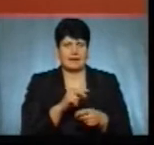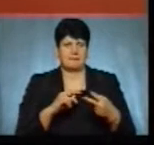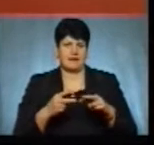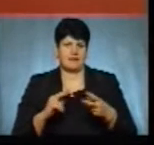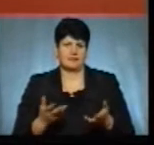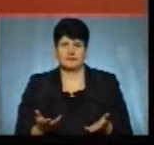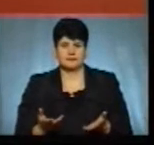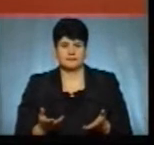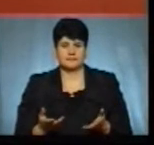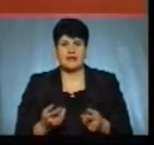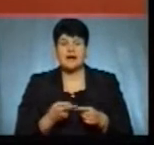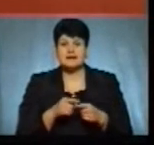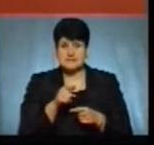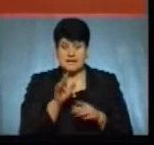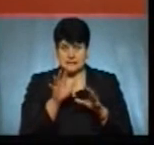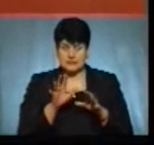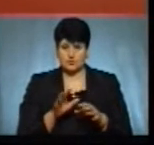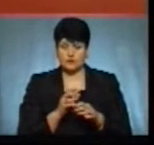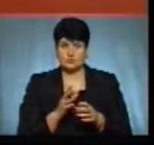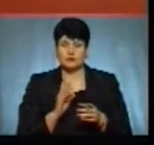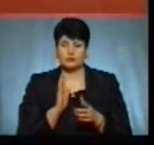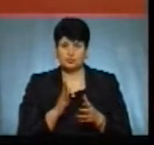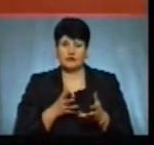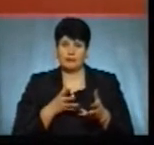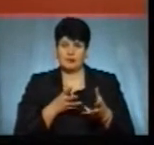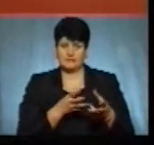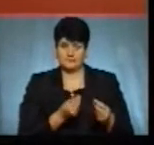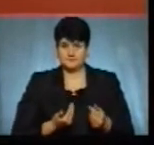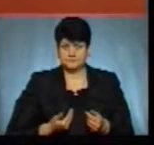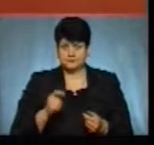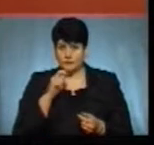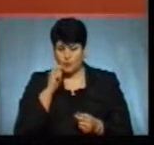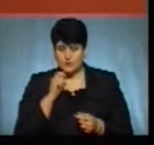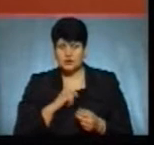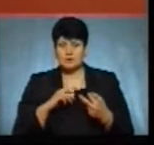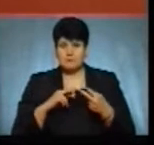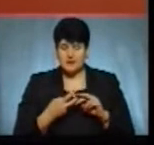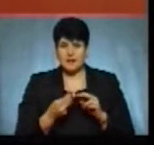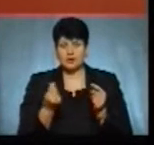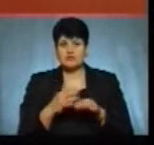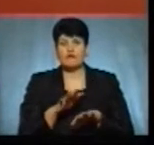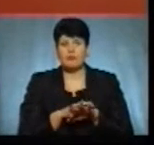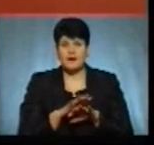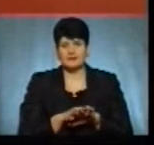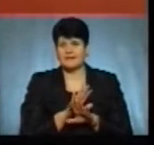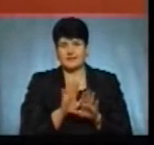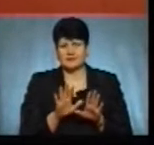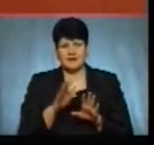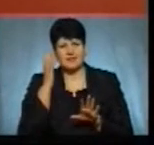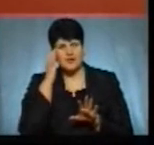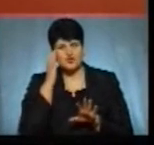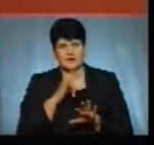Чи цей закон буде мотивувати жителів України обмінювати кошти саме в банках, а не на так званому чорному